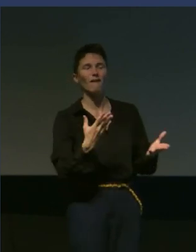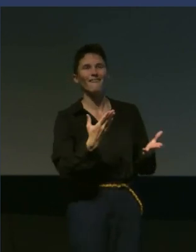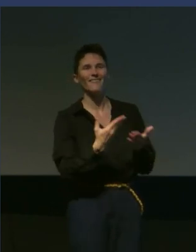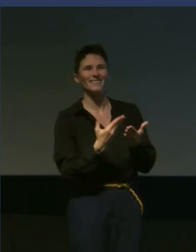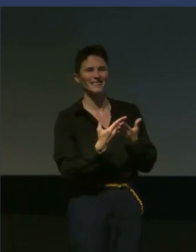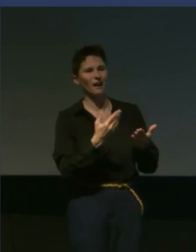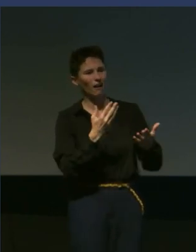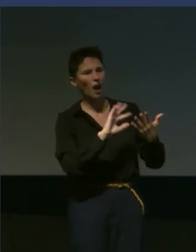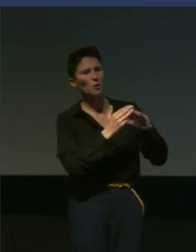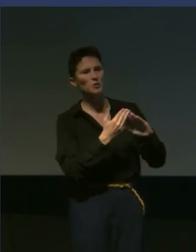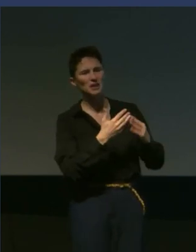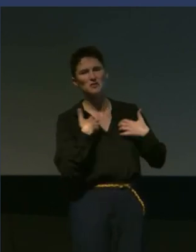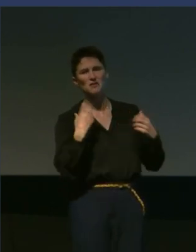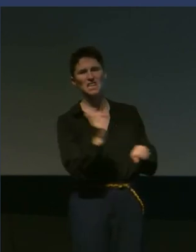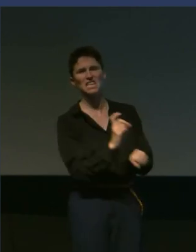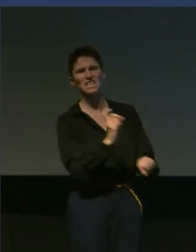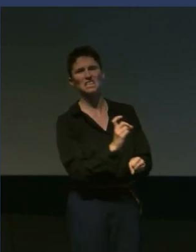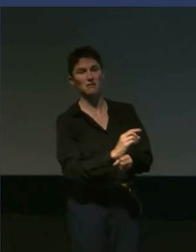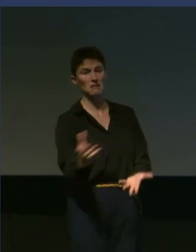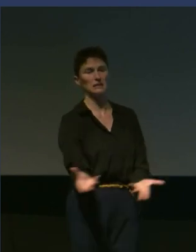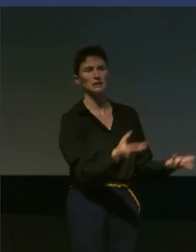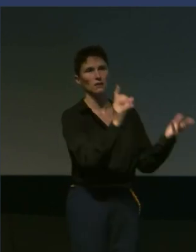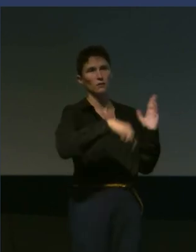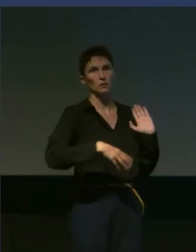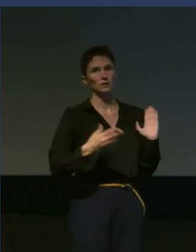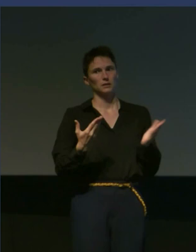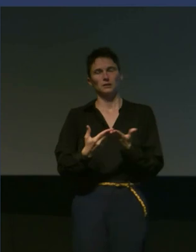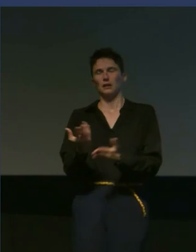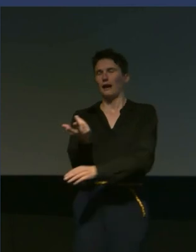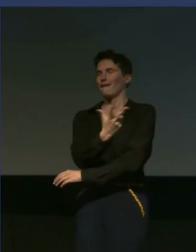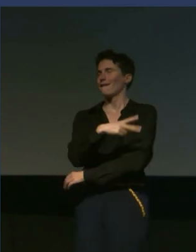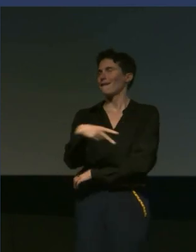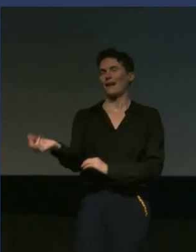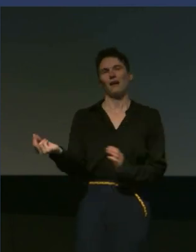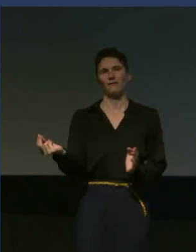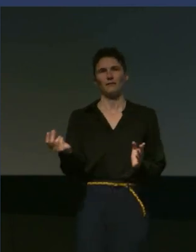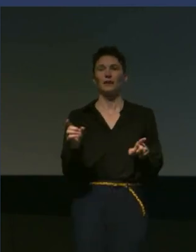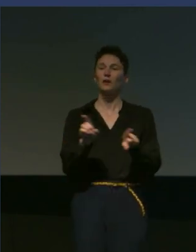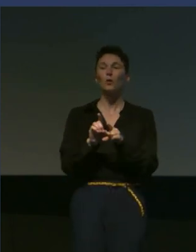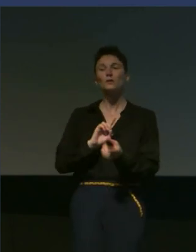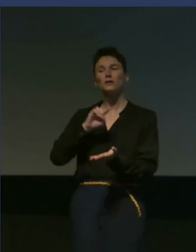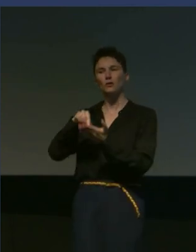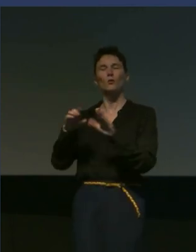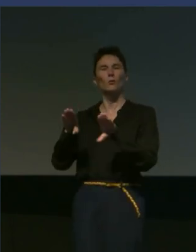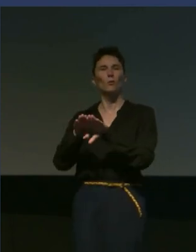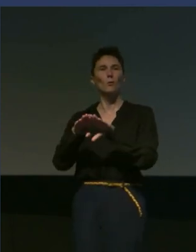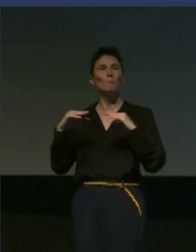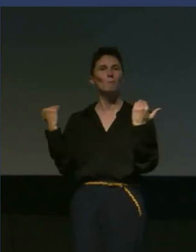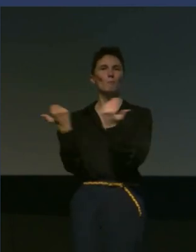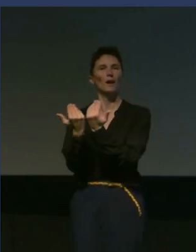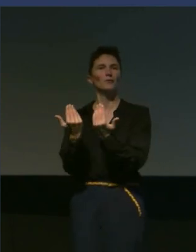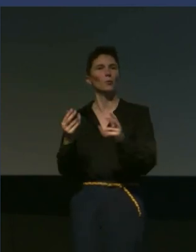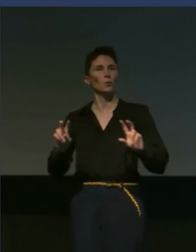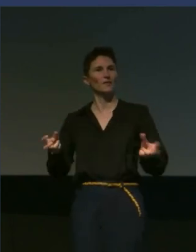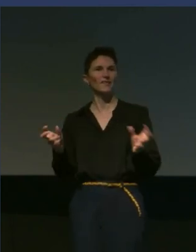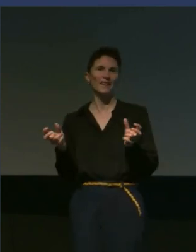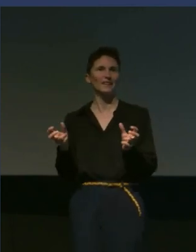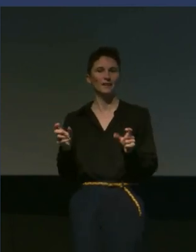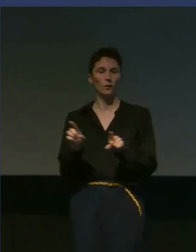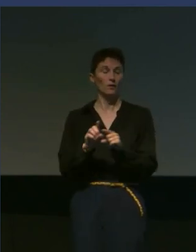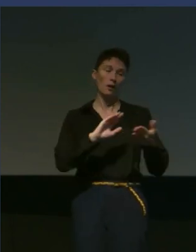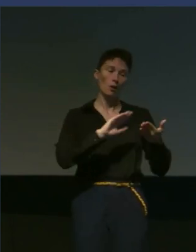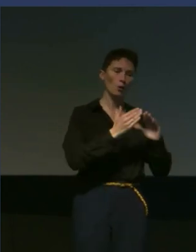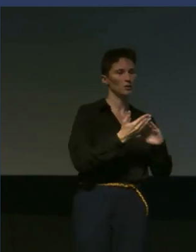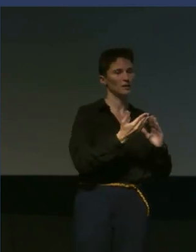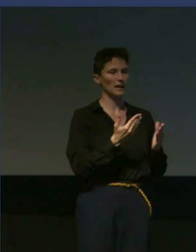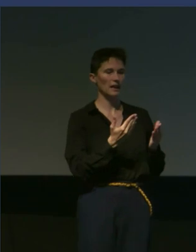la communauté scientifique, qui est très grave. Et il y a aussi, sur les plateaux télé, un petit crédit de la communauté scientifique